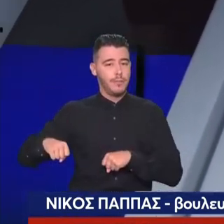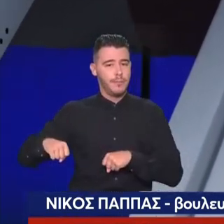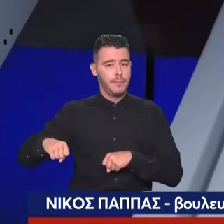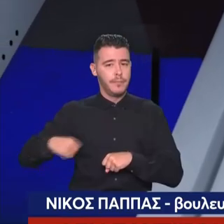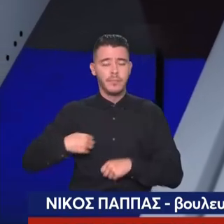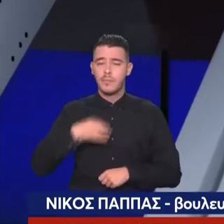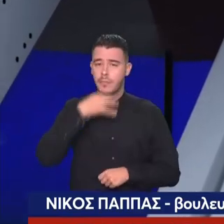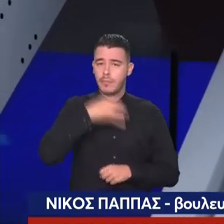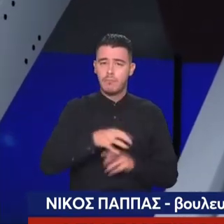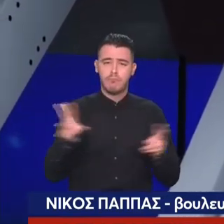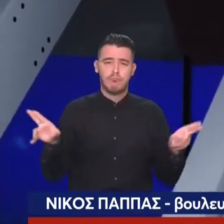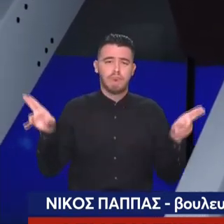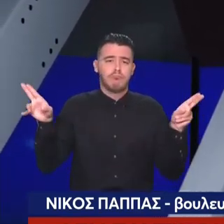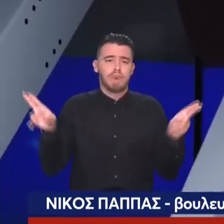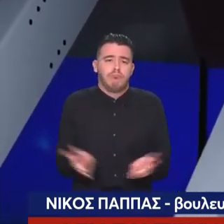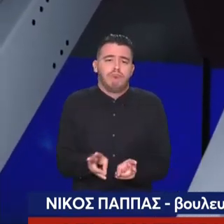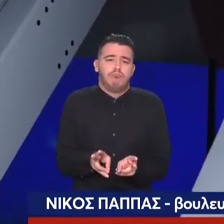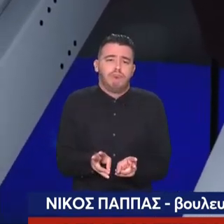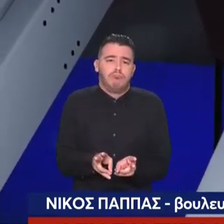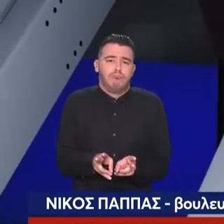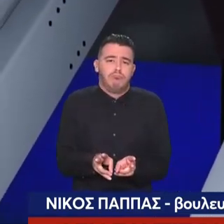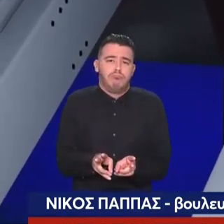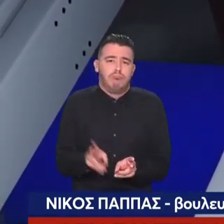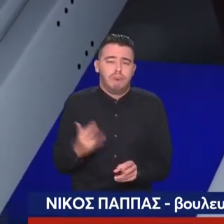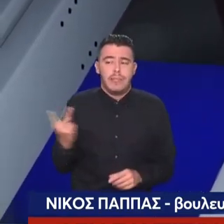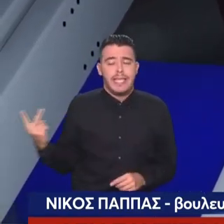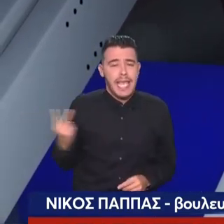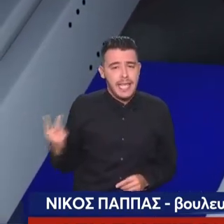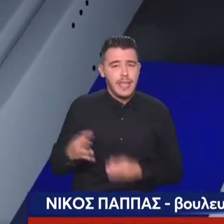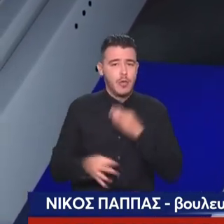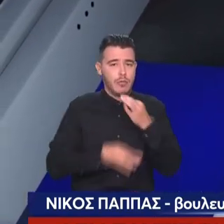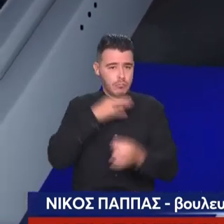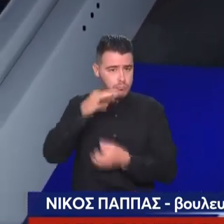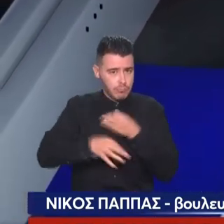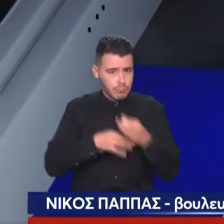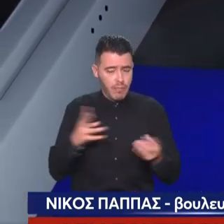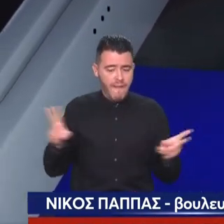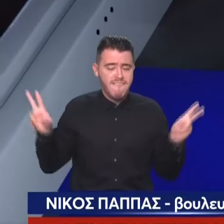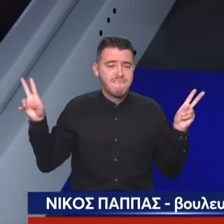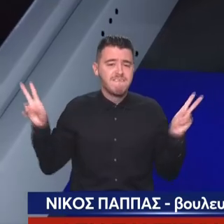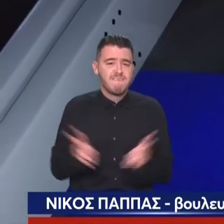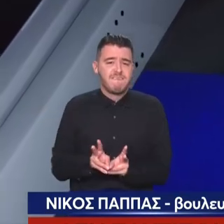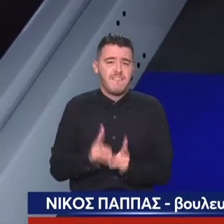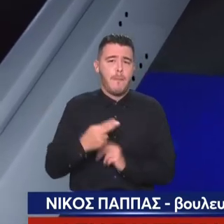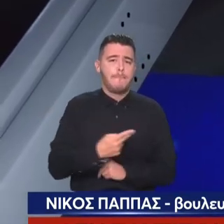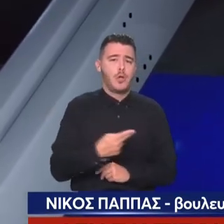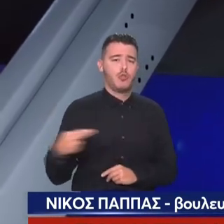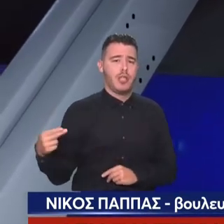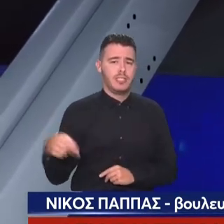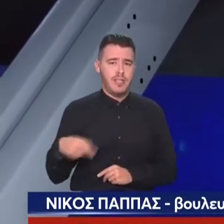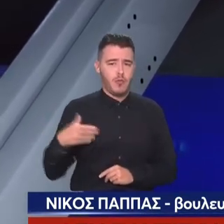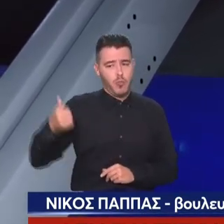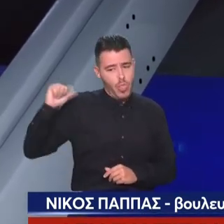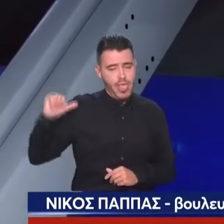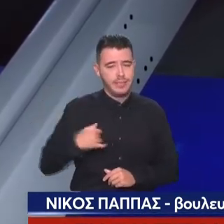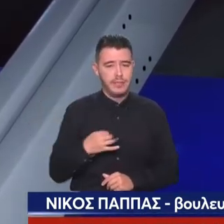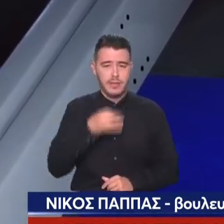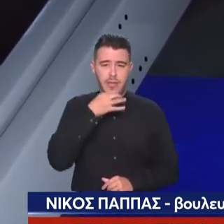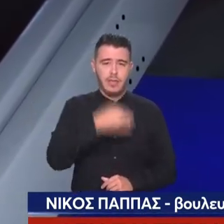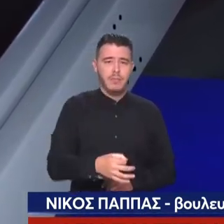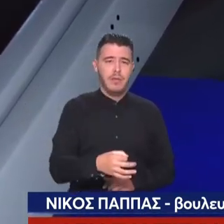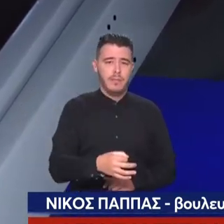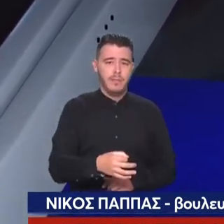της στην κοινή μας δήλωση. Και στην κοινή μας δήλωση, νομίζω υπάρχουν πράγματα τα οποία είναι άξια προσοχής και ζητήματα τα οποία